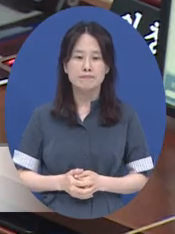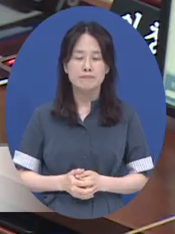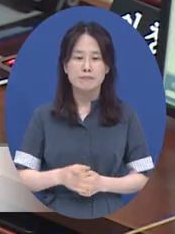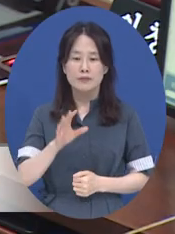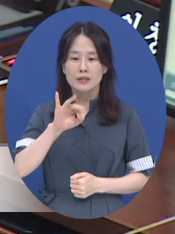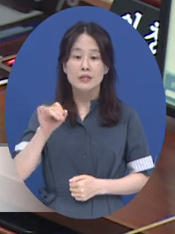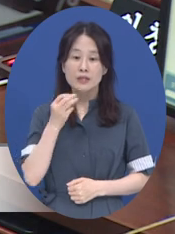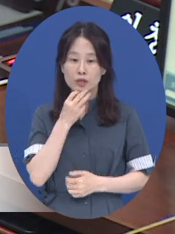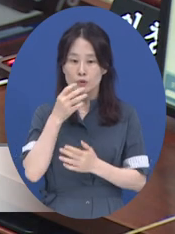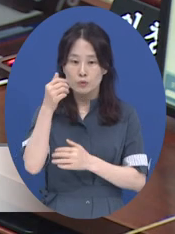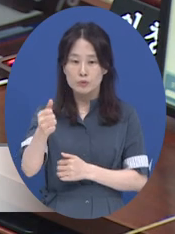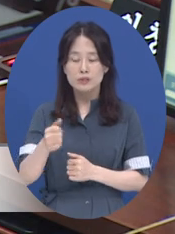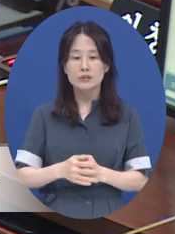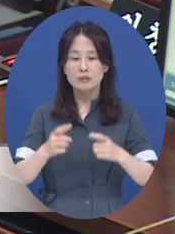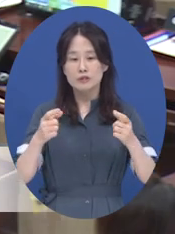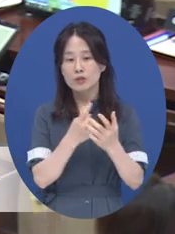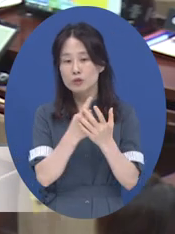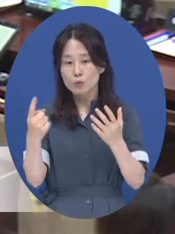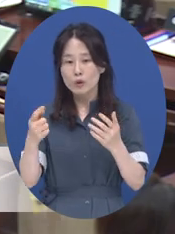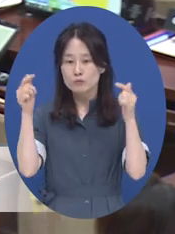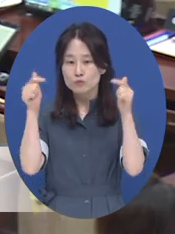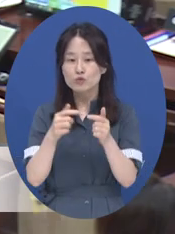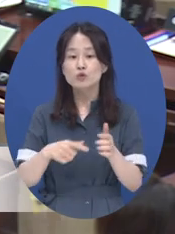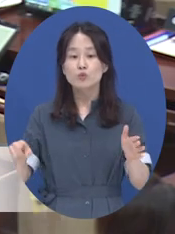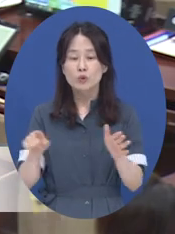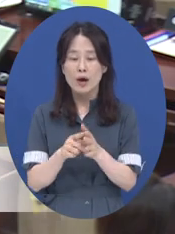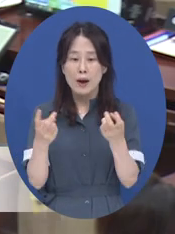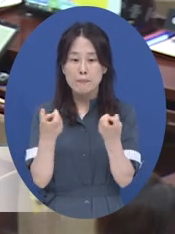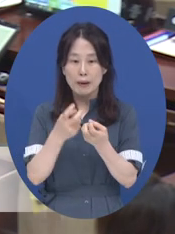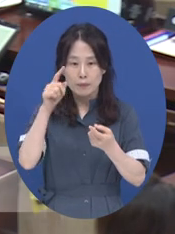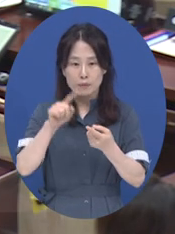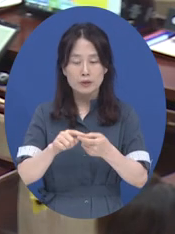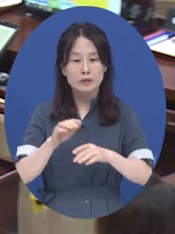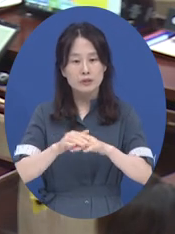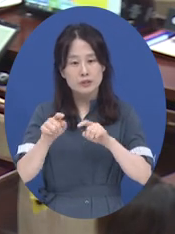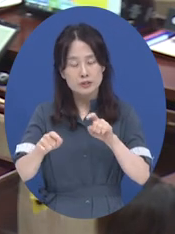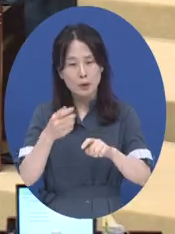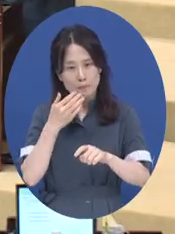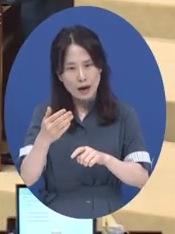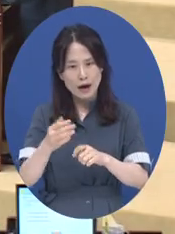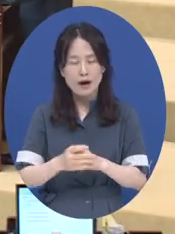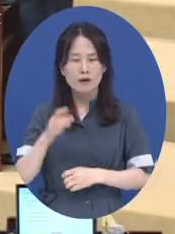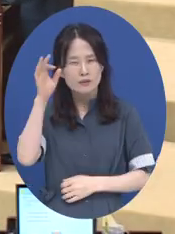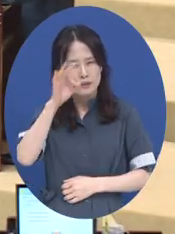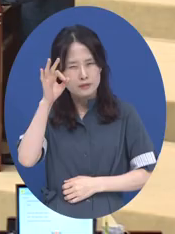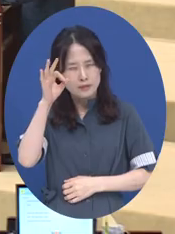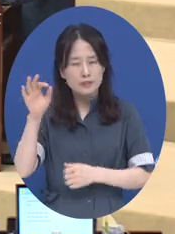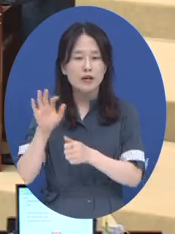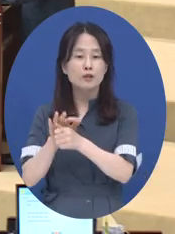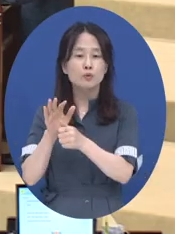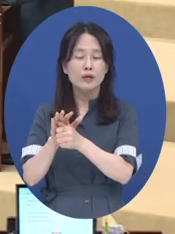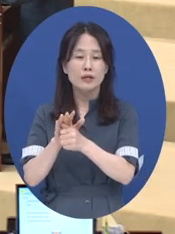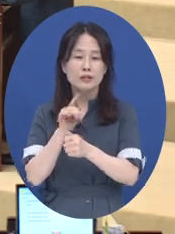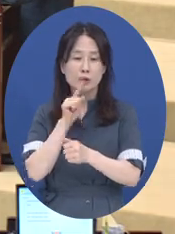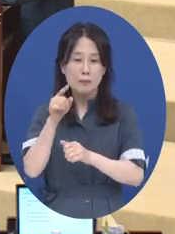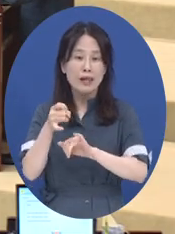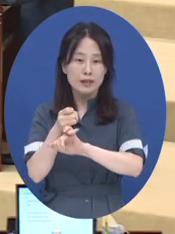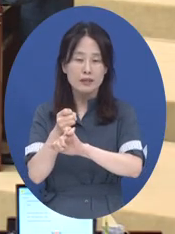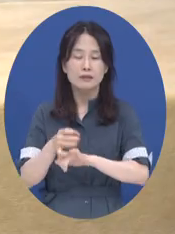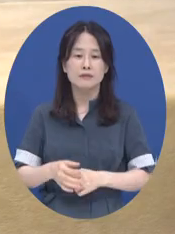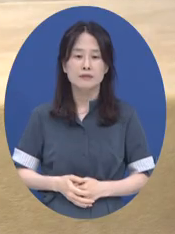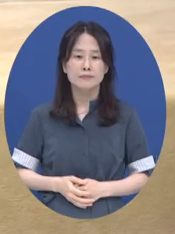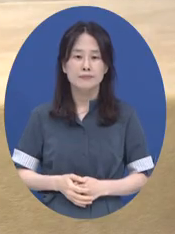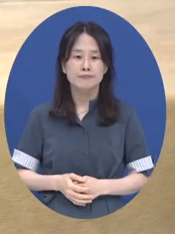이재명 지사는 지역 소외감을 완화할 수 있는 방안에 대해 실현 가능한 것을 최대한 찾아 배려하겠다고 재차